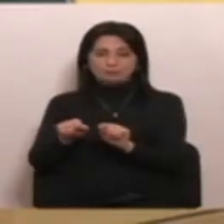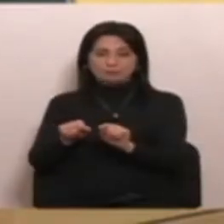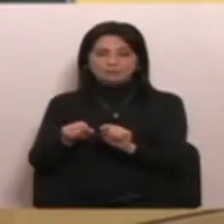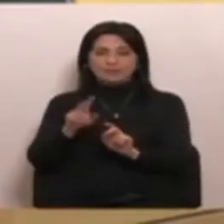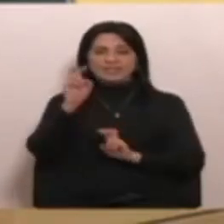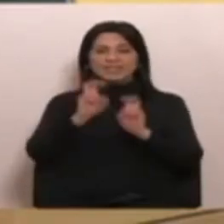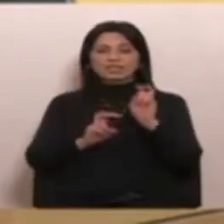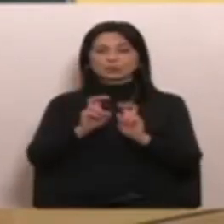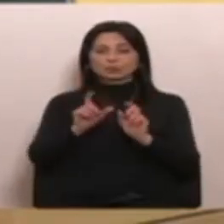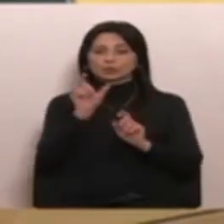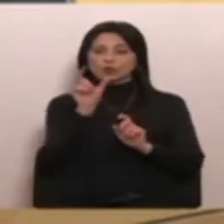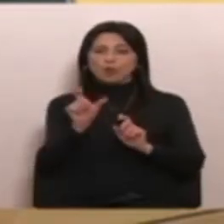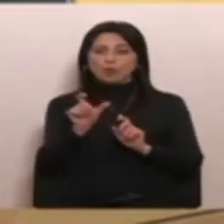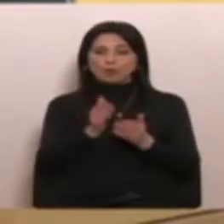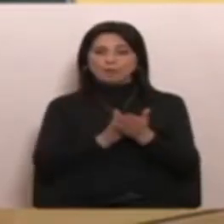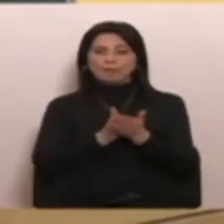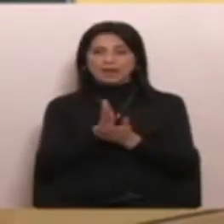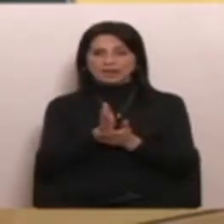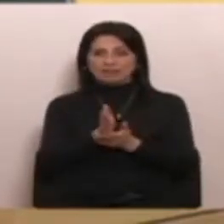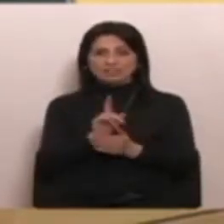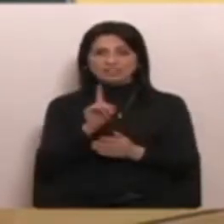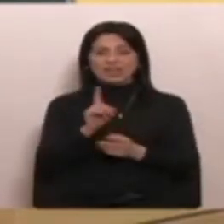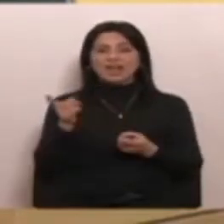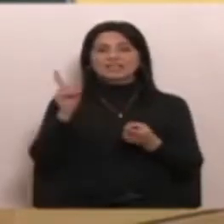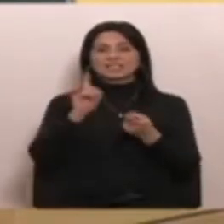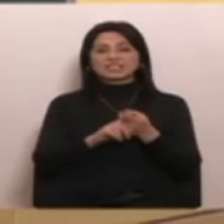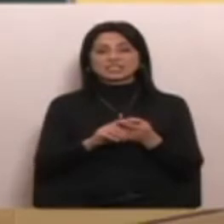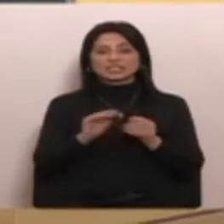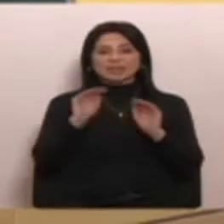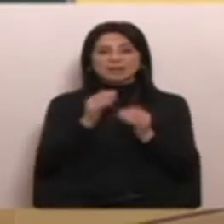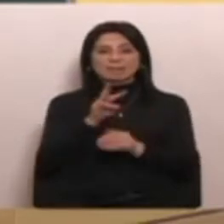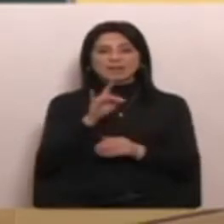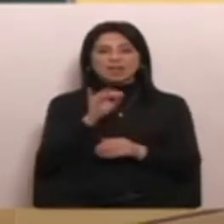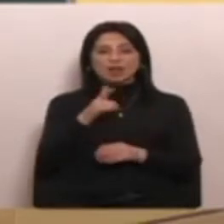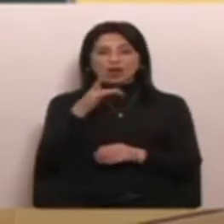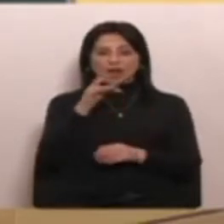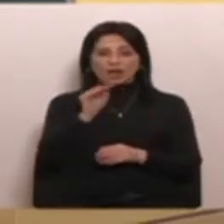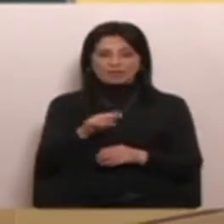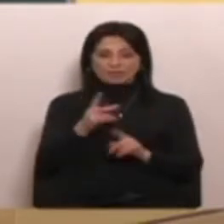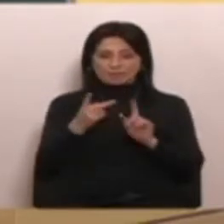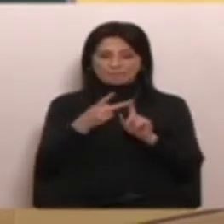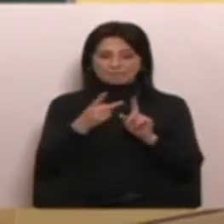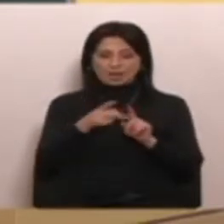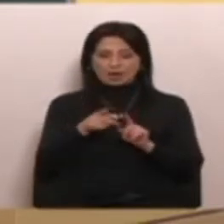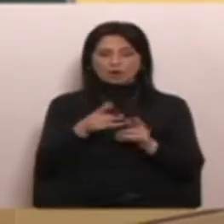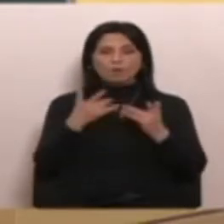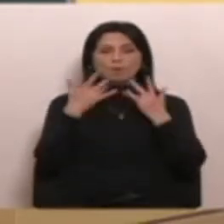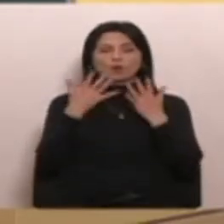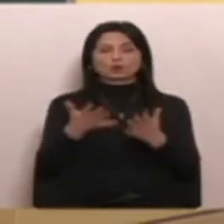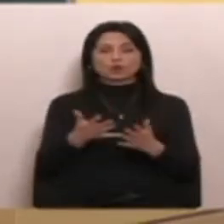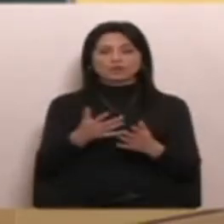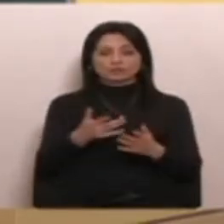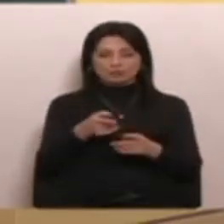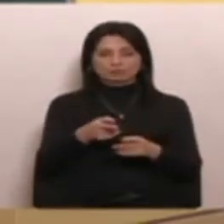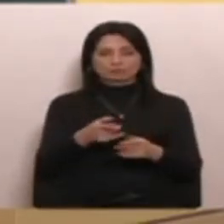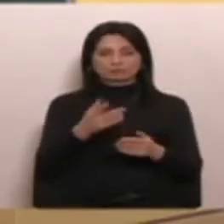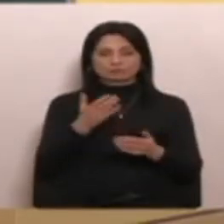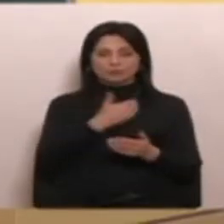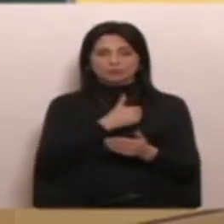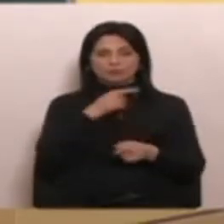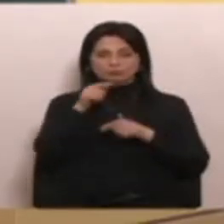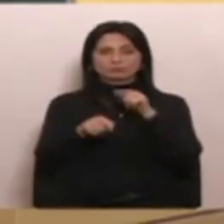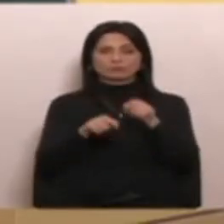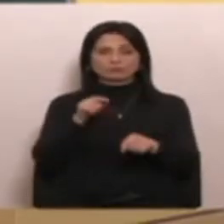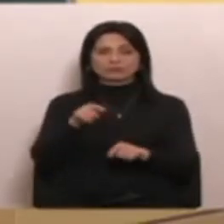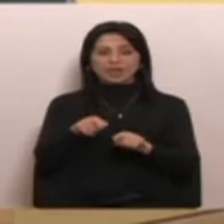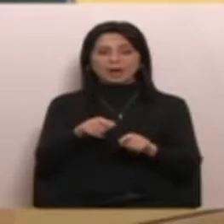ინდუსტრიული კომპონენტის ფარგლებში. რაც შეეხება მიკროგრანტებს, ეს არის მეორე საკმაოდ მოთხოვნადი პროდუქტი, რაც ჩვენ გაგვაჩნია.